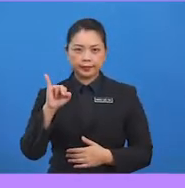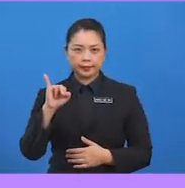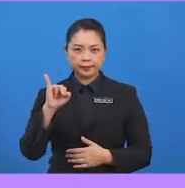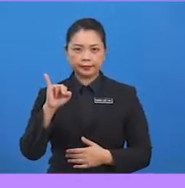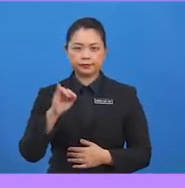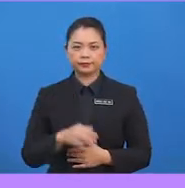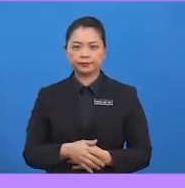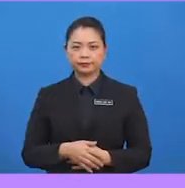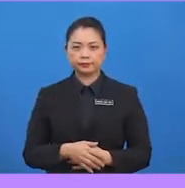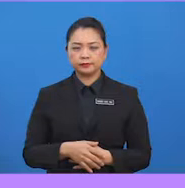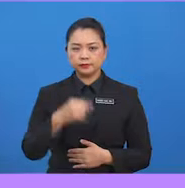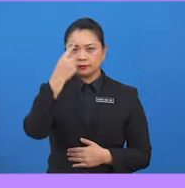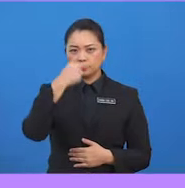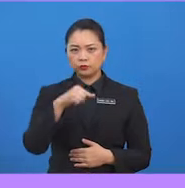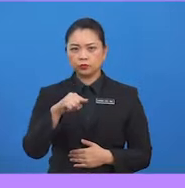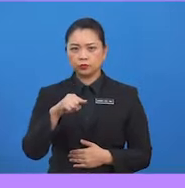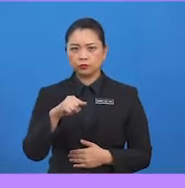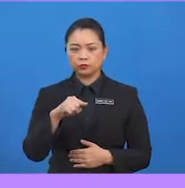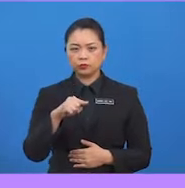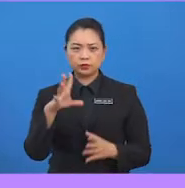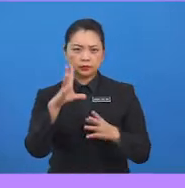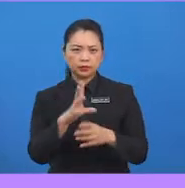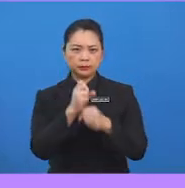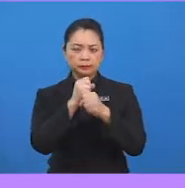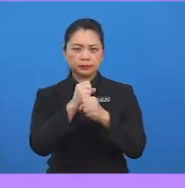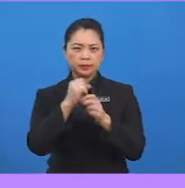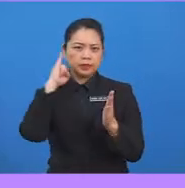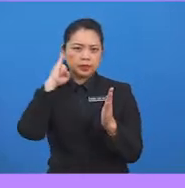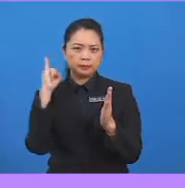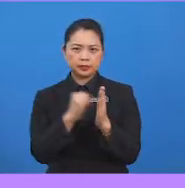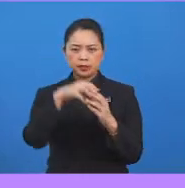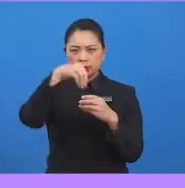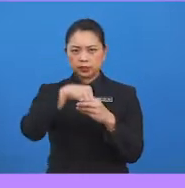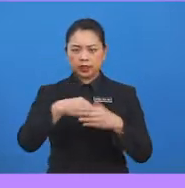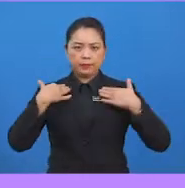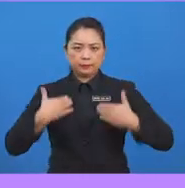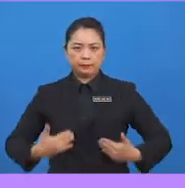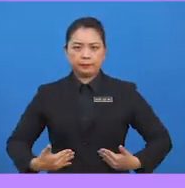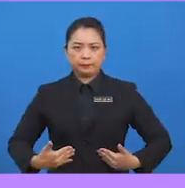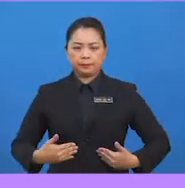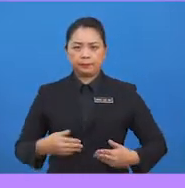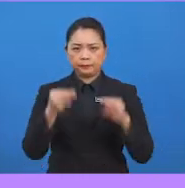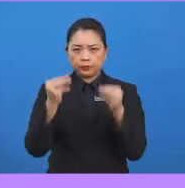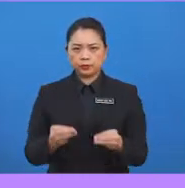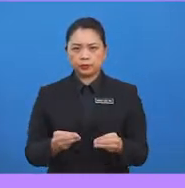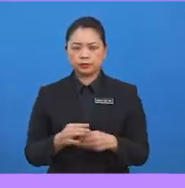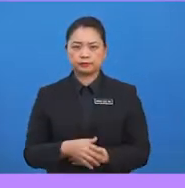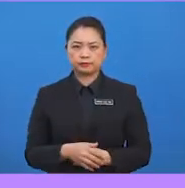magnetik MRI untuk menghasilkan imej bahagian dalaman tubuh manusia yang berkualiti